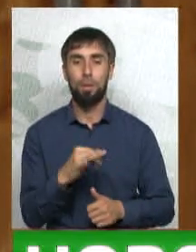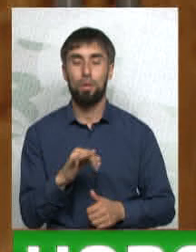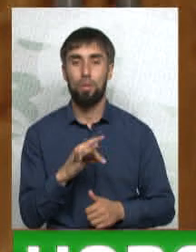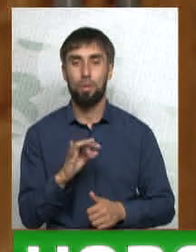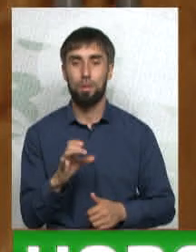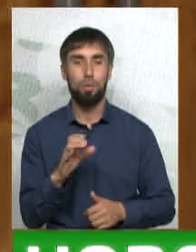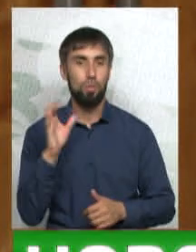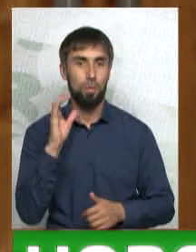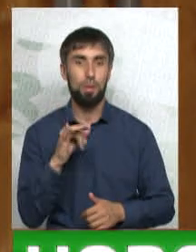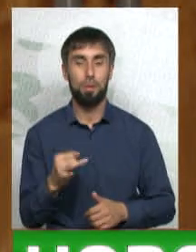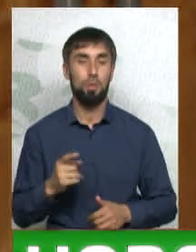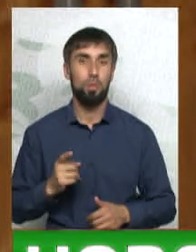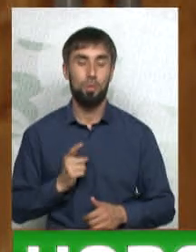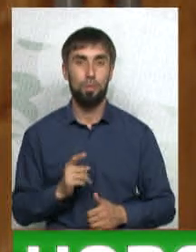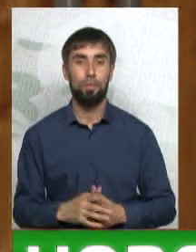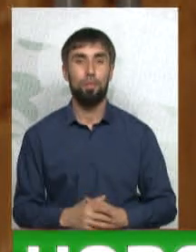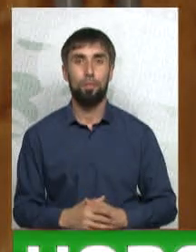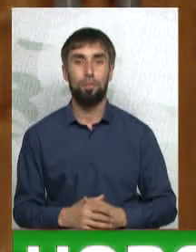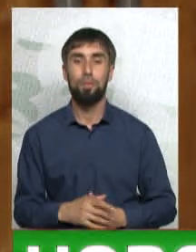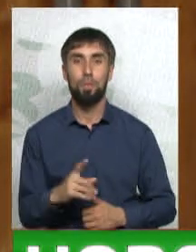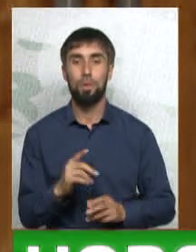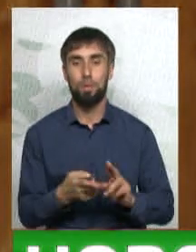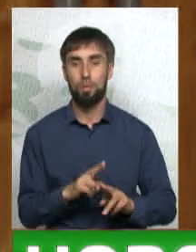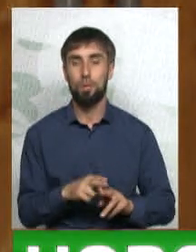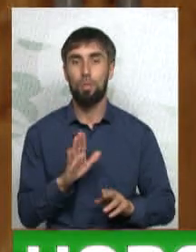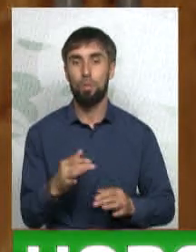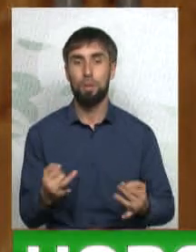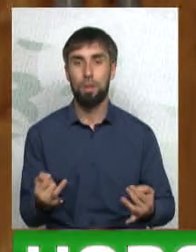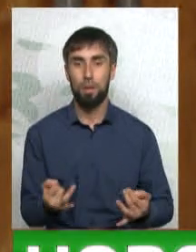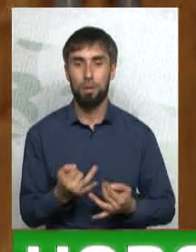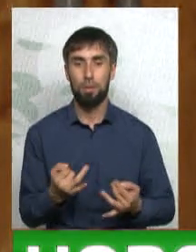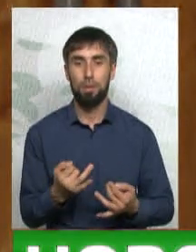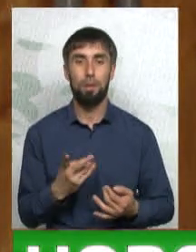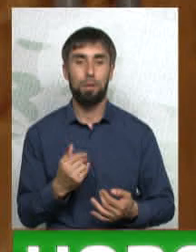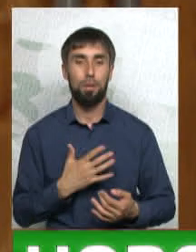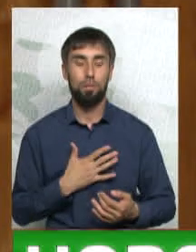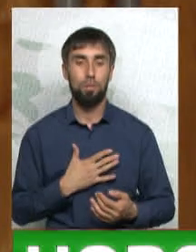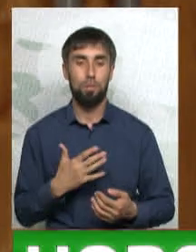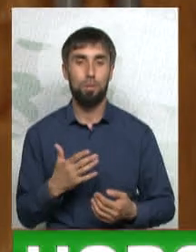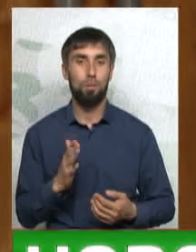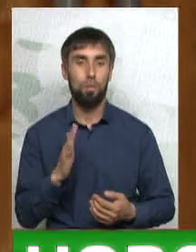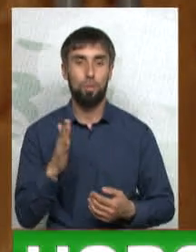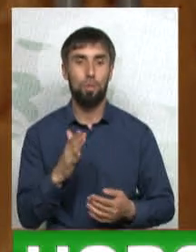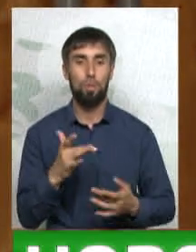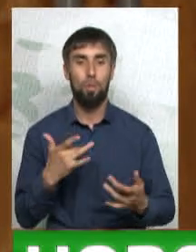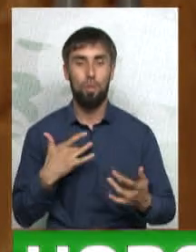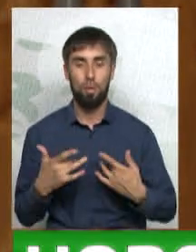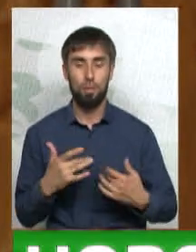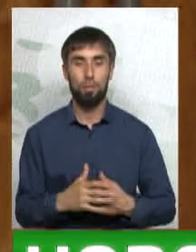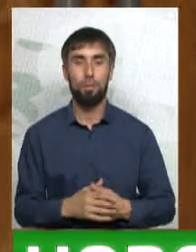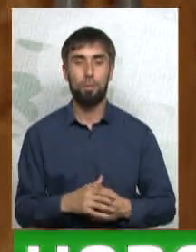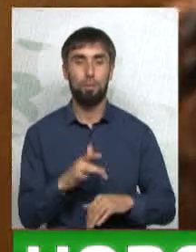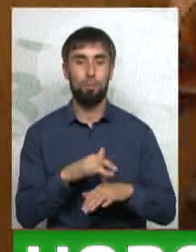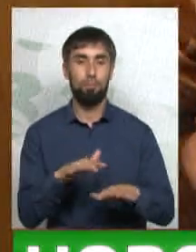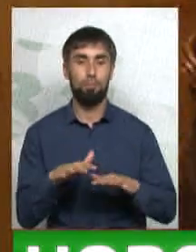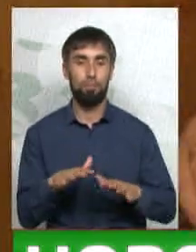слушателей. И надеюсь, что это привлечет на все будущие концерты